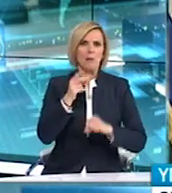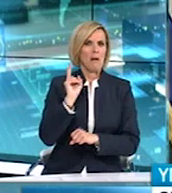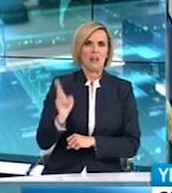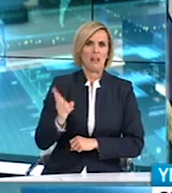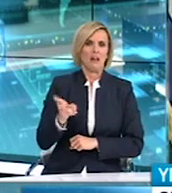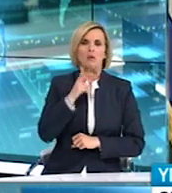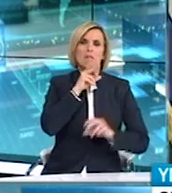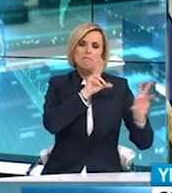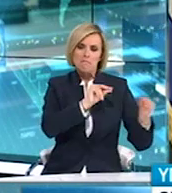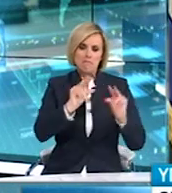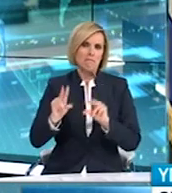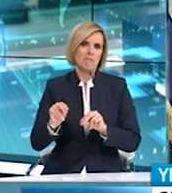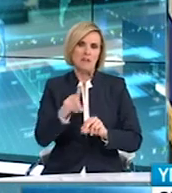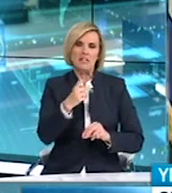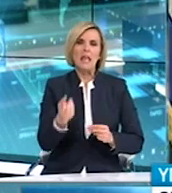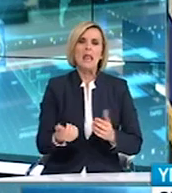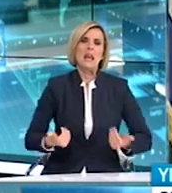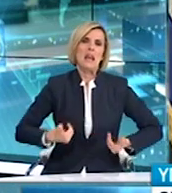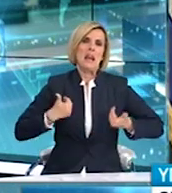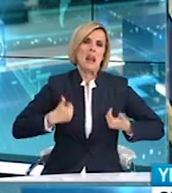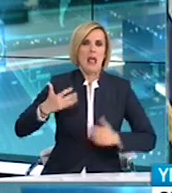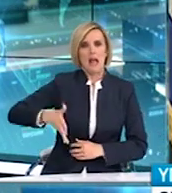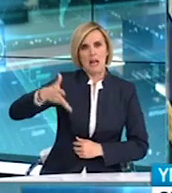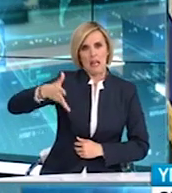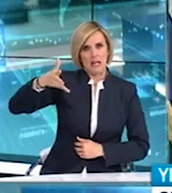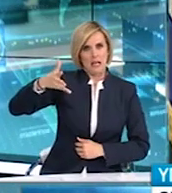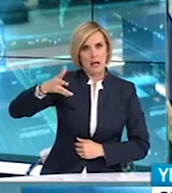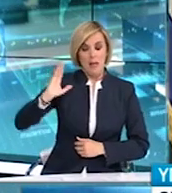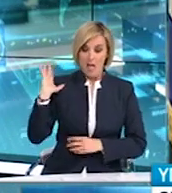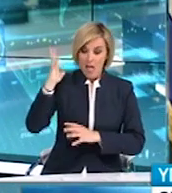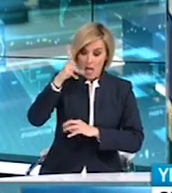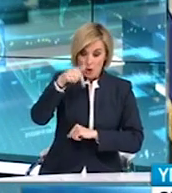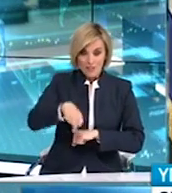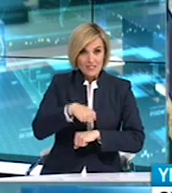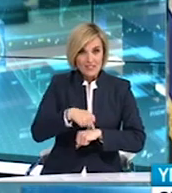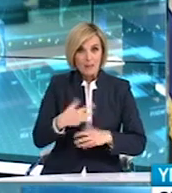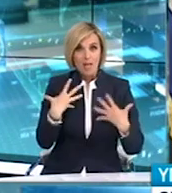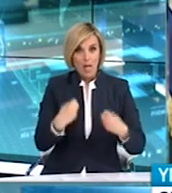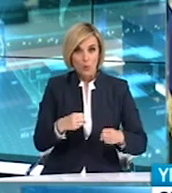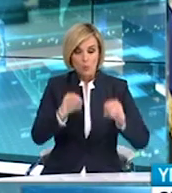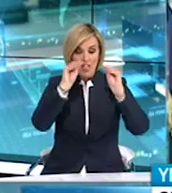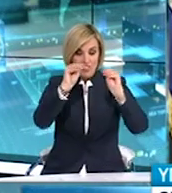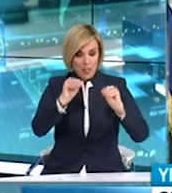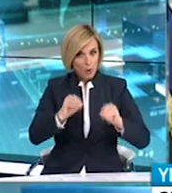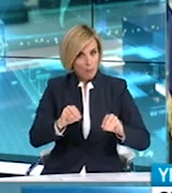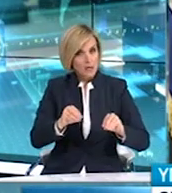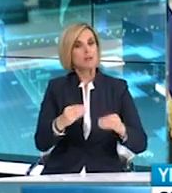γενικό πληθυσμό. Είναι πληθυσμός νέας ηλικίας. Τα περισσότερα δεδομένα που έχουν δημοσιευτεί για έγκυες είναι